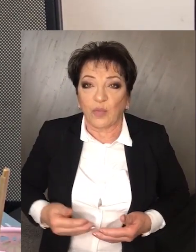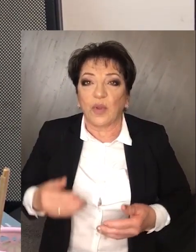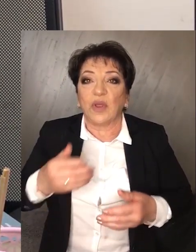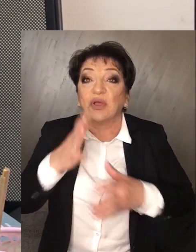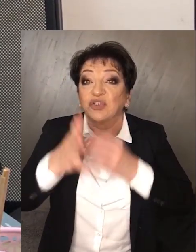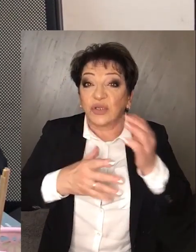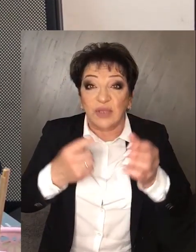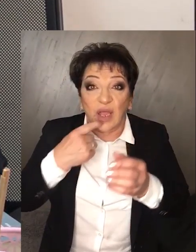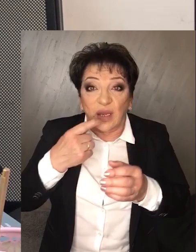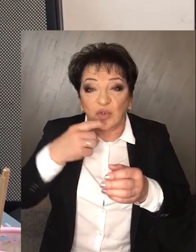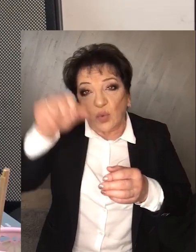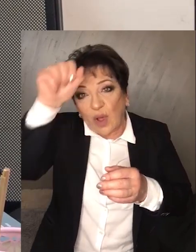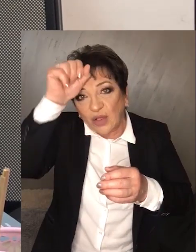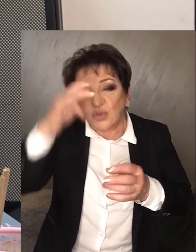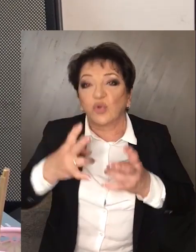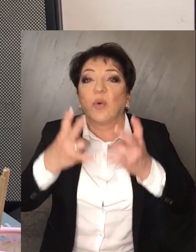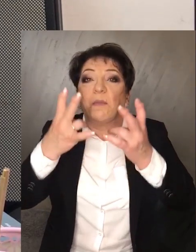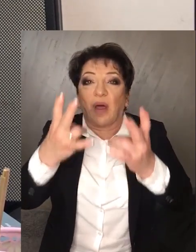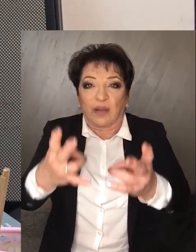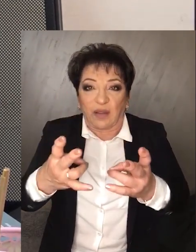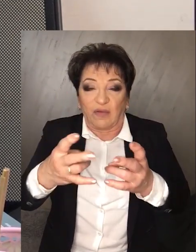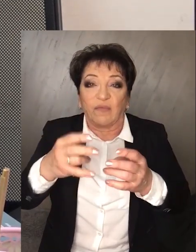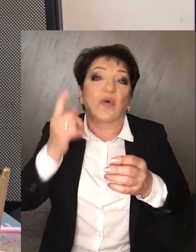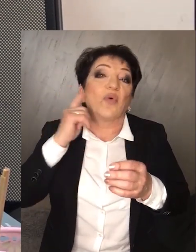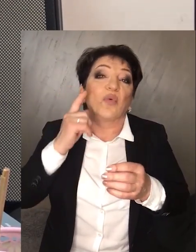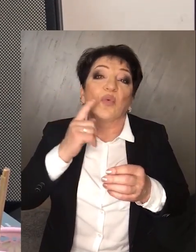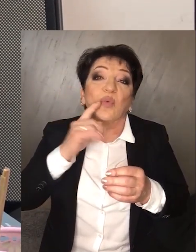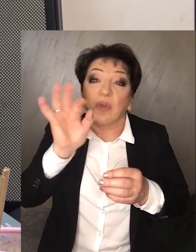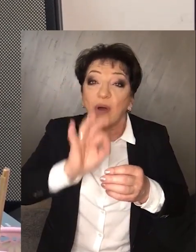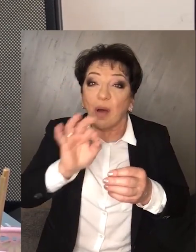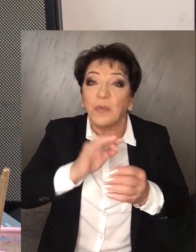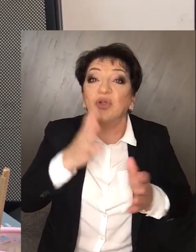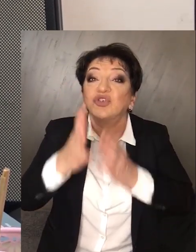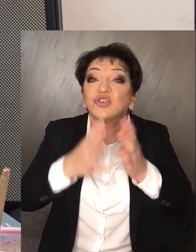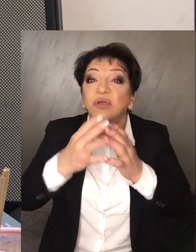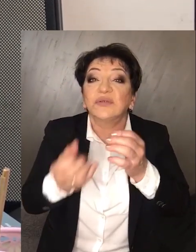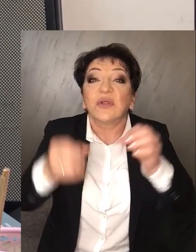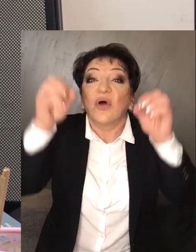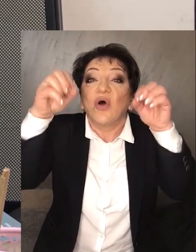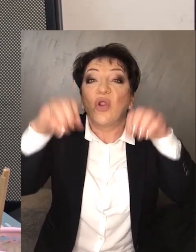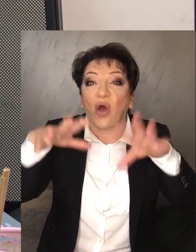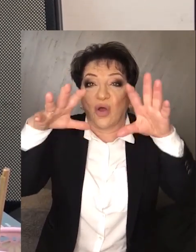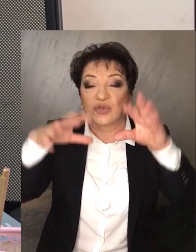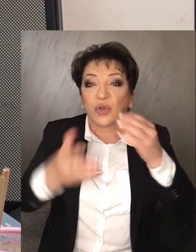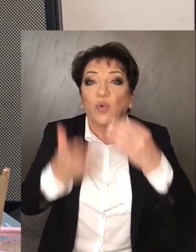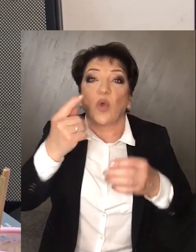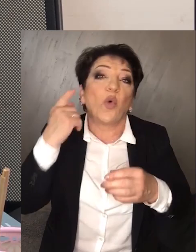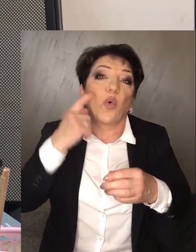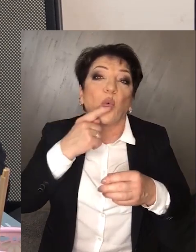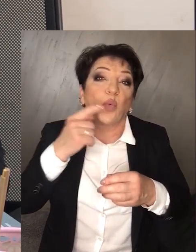ներկայությունն է մեր կյանքում։ Քրիստոս անվերջ ներկա է մեր կյանքում։ Ու ժեստերի լեզուն Աստծո պարգևն է։